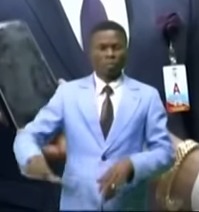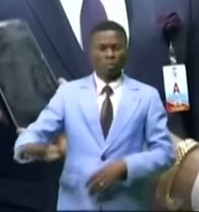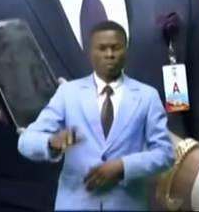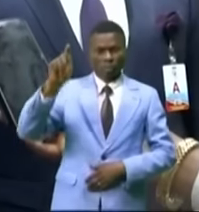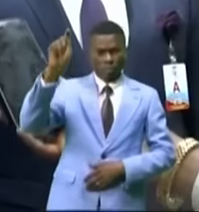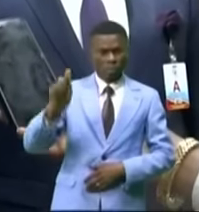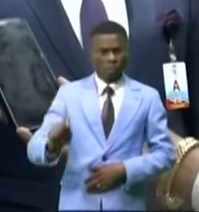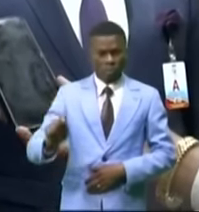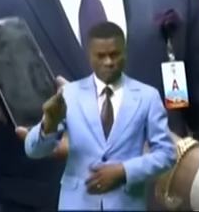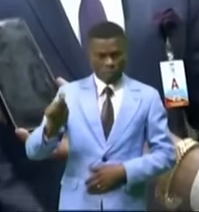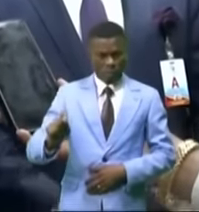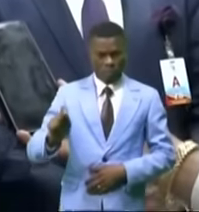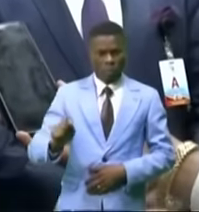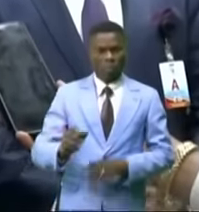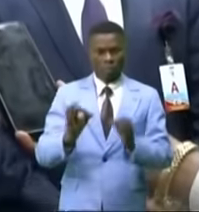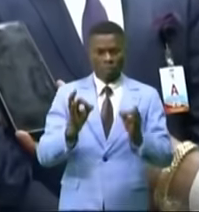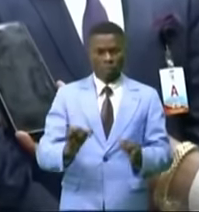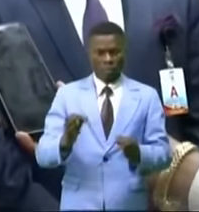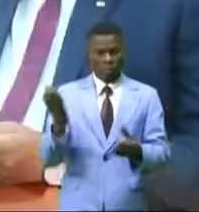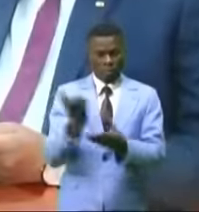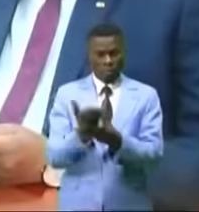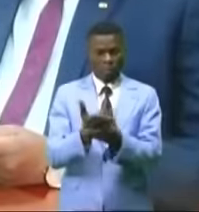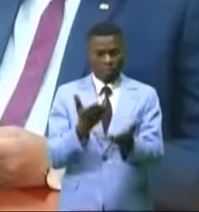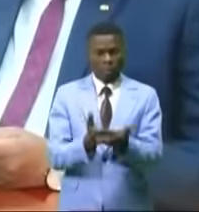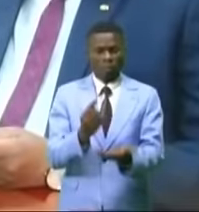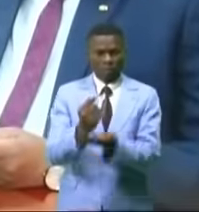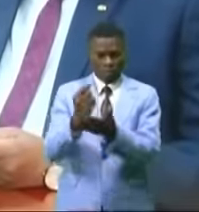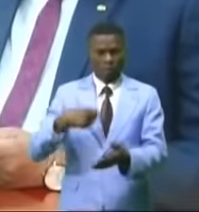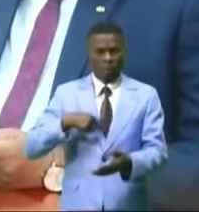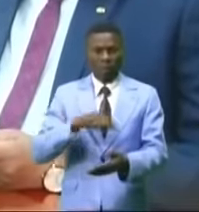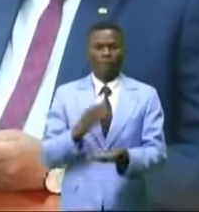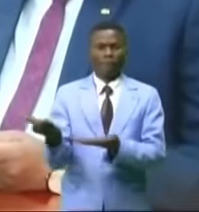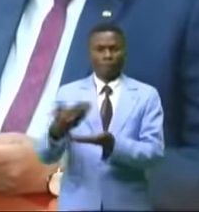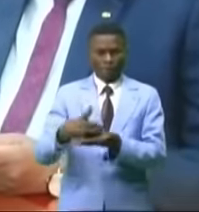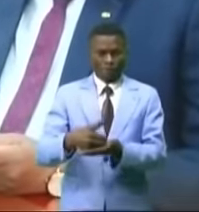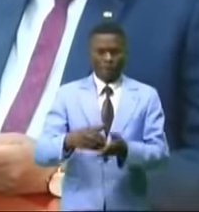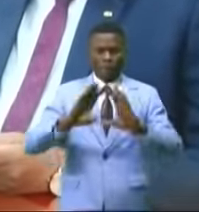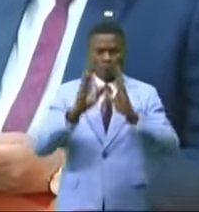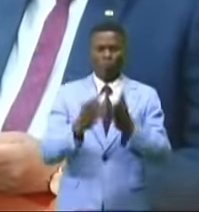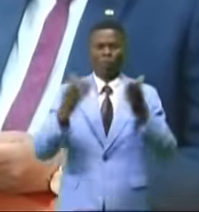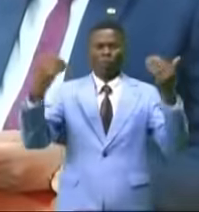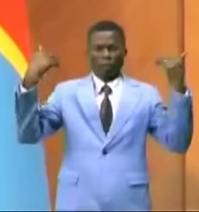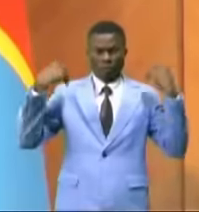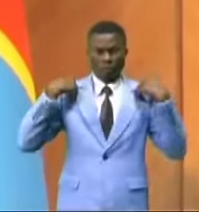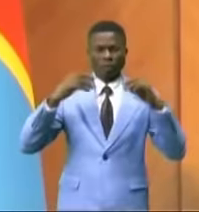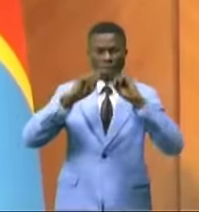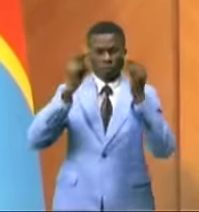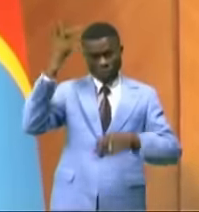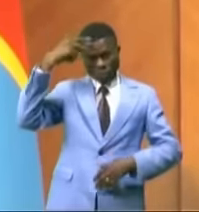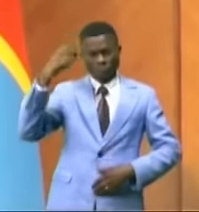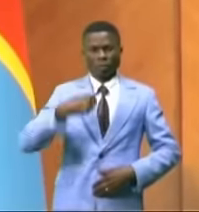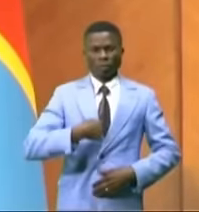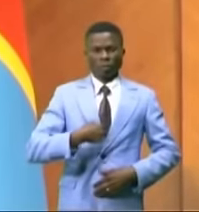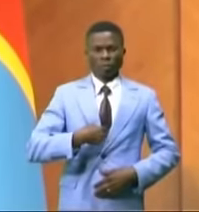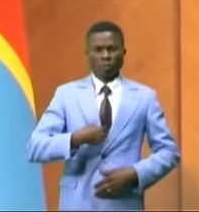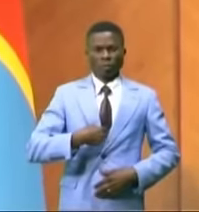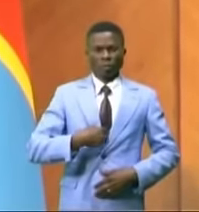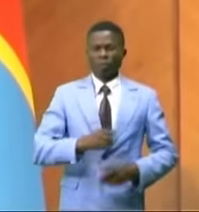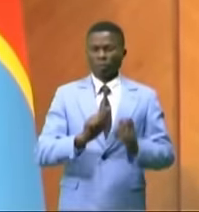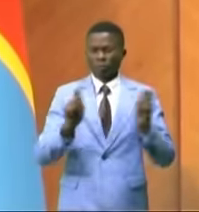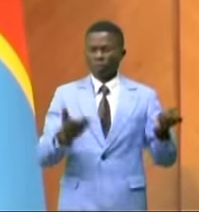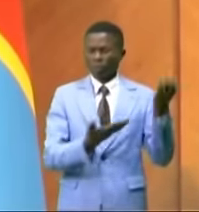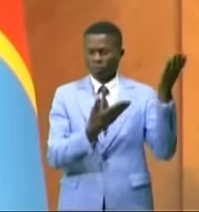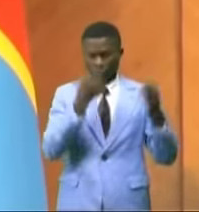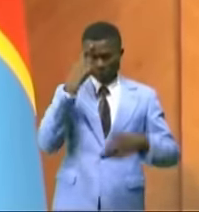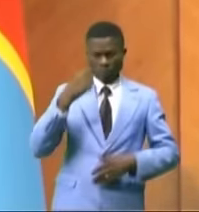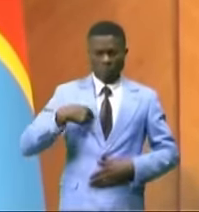pays. Alors cet accord nous permettra de rentrer dès cet instant avec tous les cadres du parti. Ça c'est très important pour nous